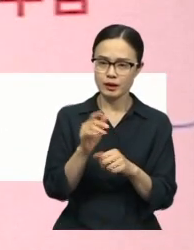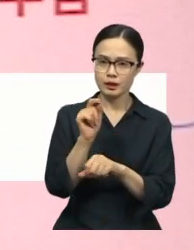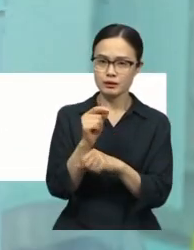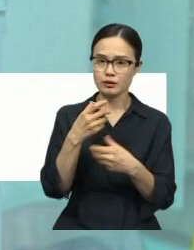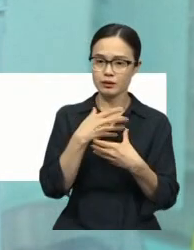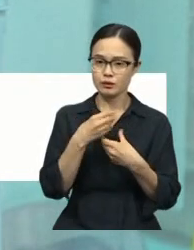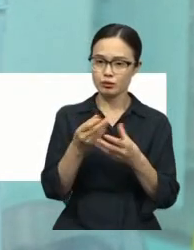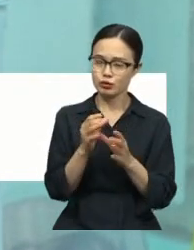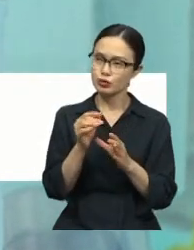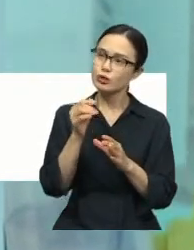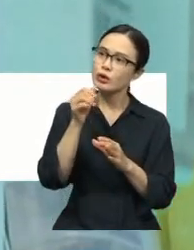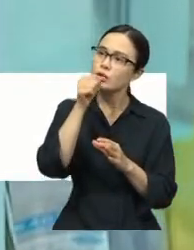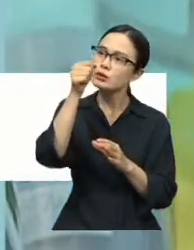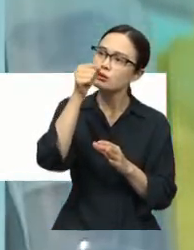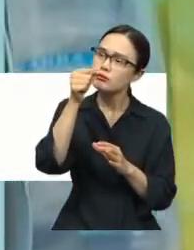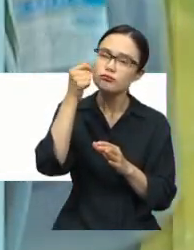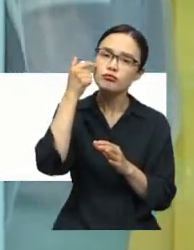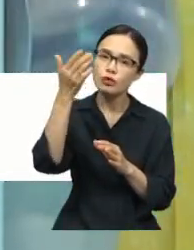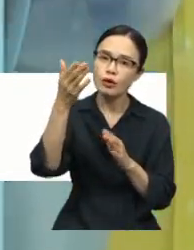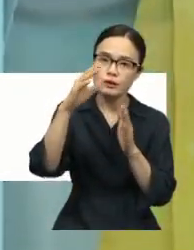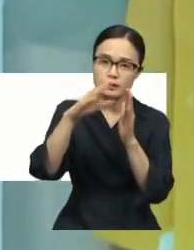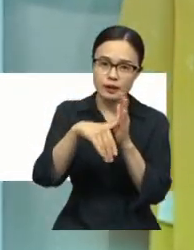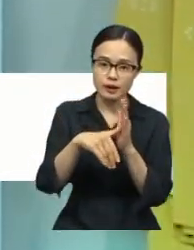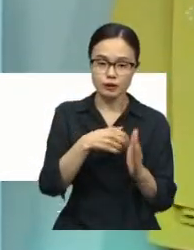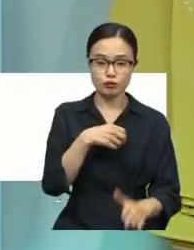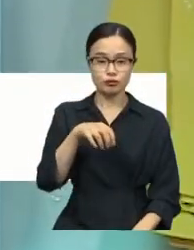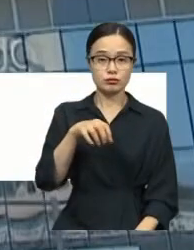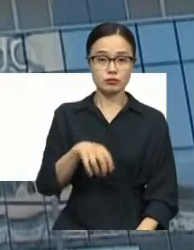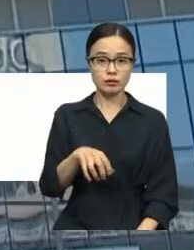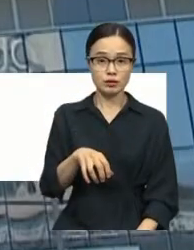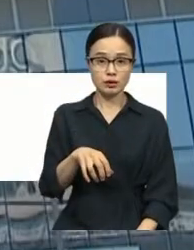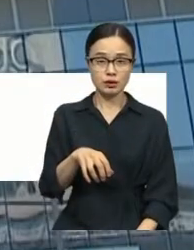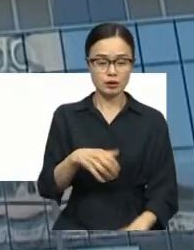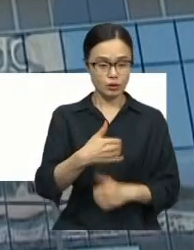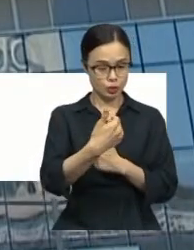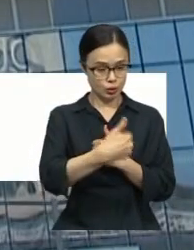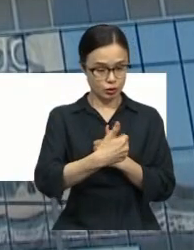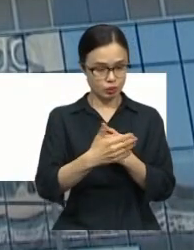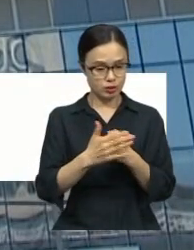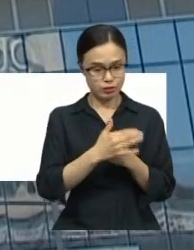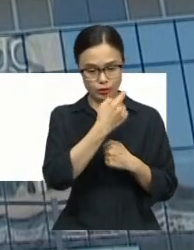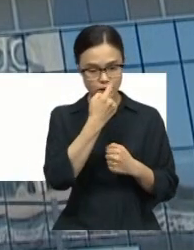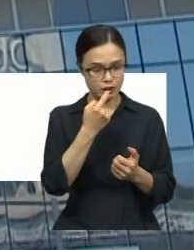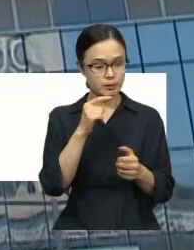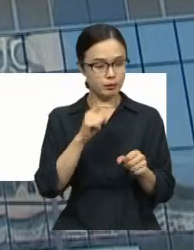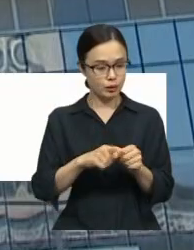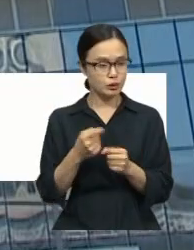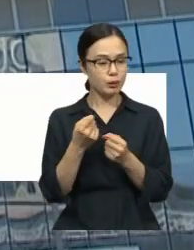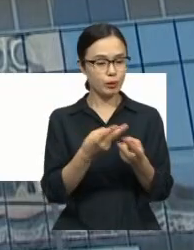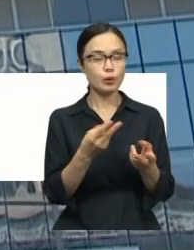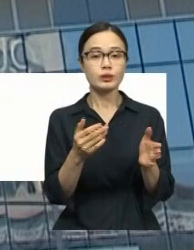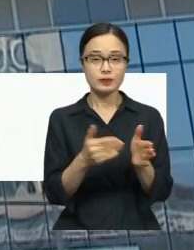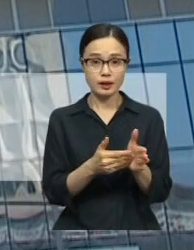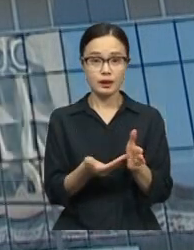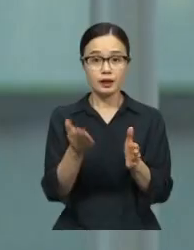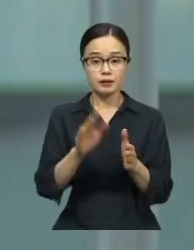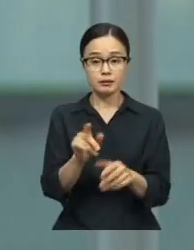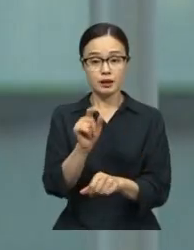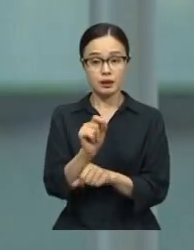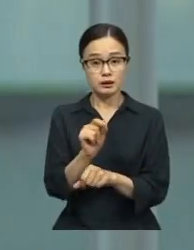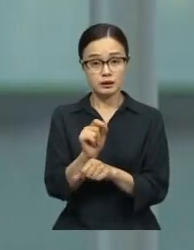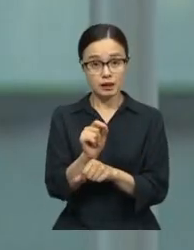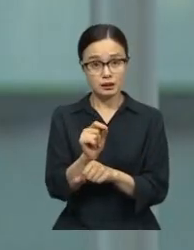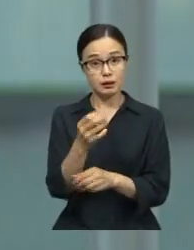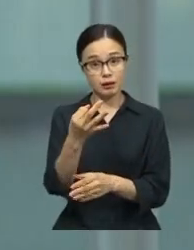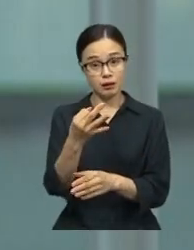실시 공문은 구청이 요청해서 확인 차원으로 보낸 것이 맞지만 간사제 폐지 관련 지침은 하달한